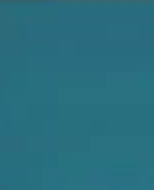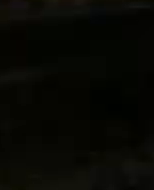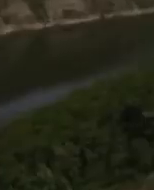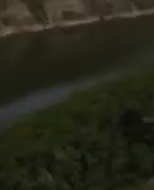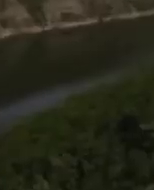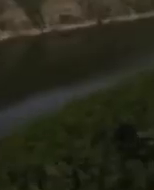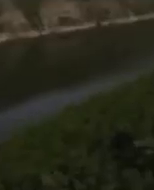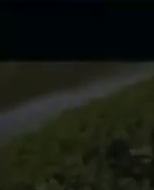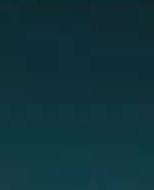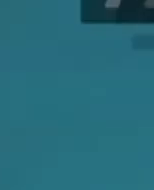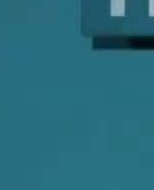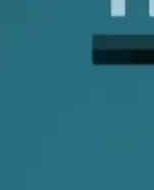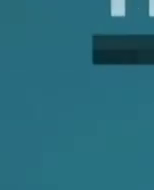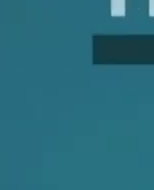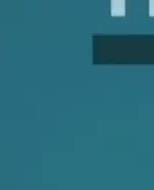Музика